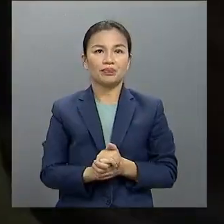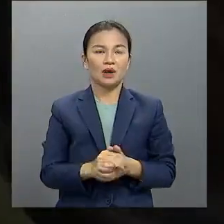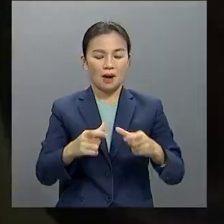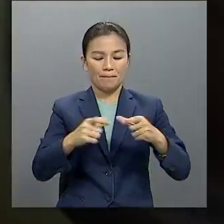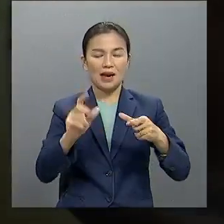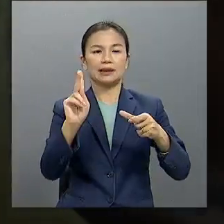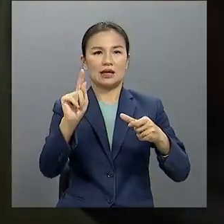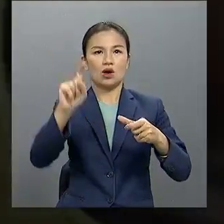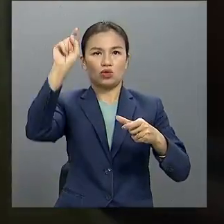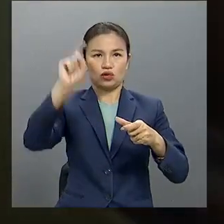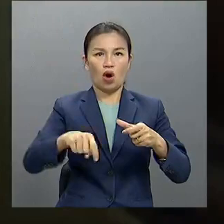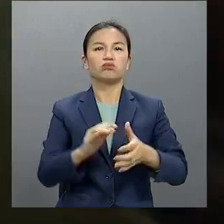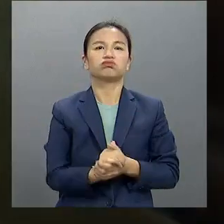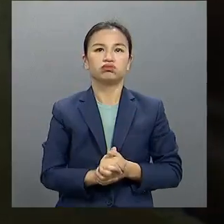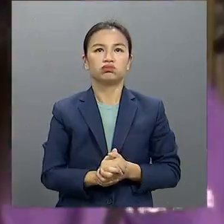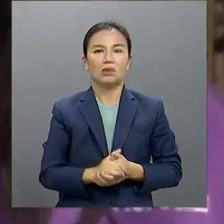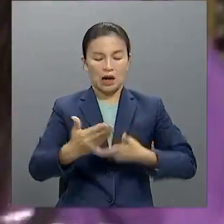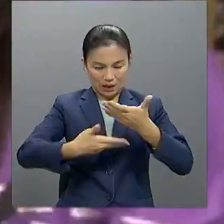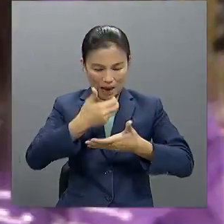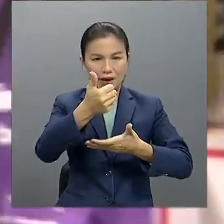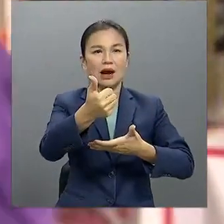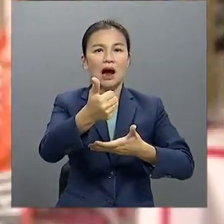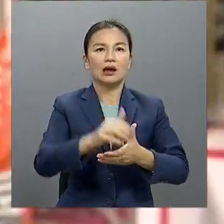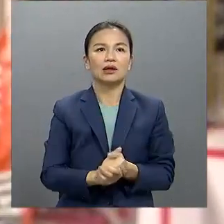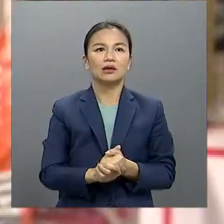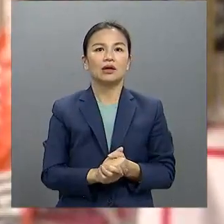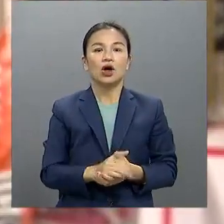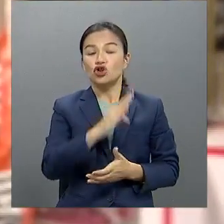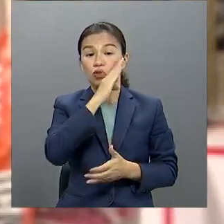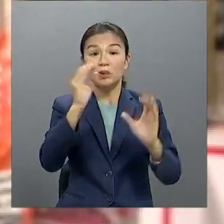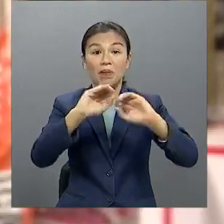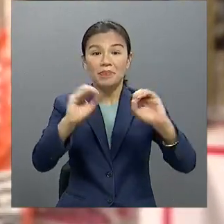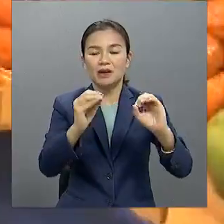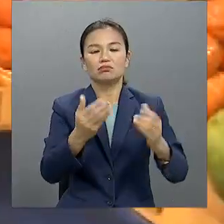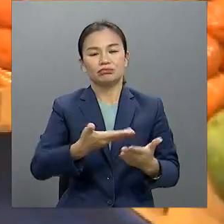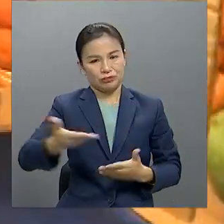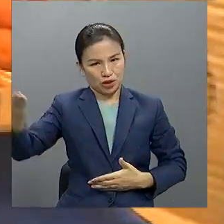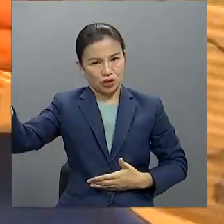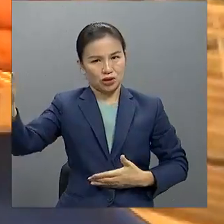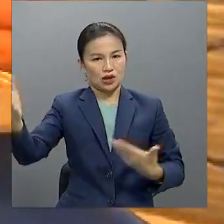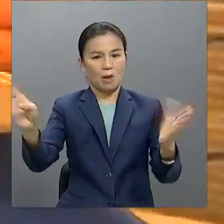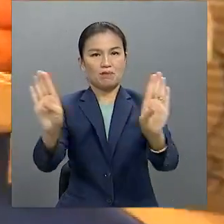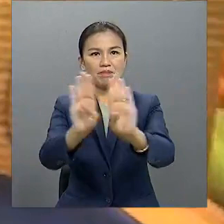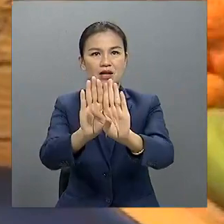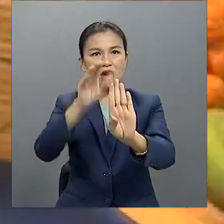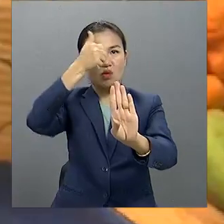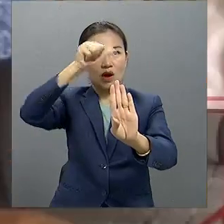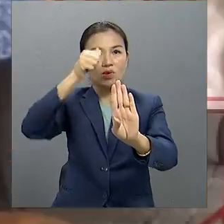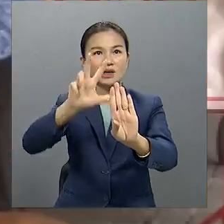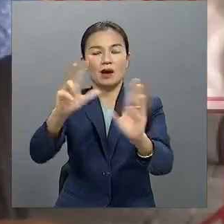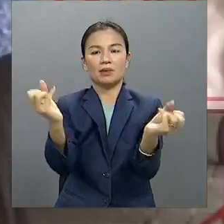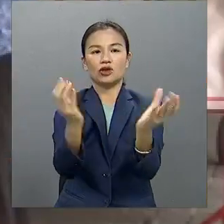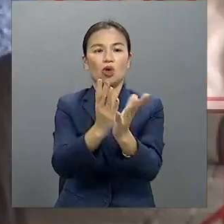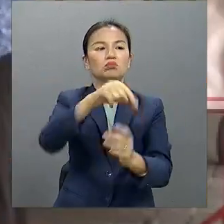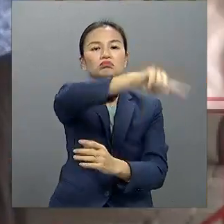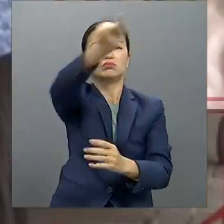ขายของได้เราจะเชิญคนนั้นออกจากแผงแล้วก็ปิดแผง3วันค่ะเพราะว่ามันจะกระทบกับคนหมู่มากต